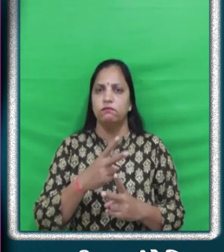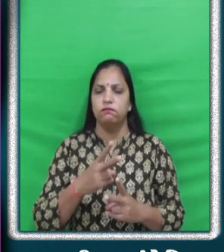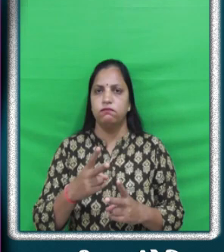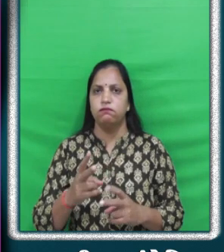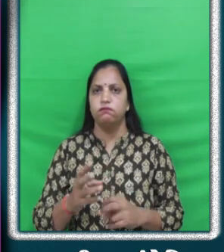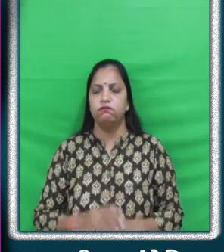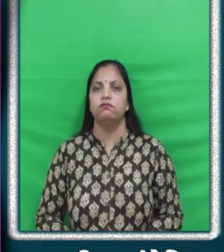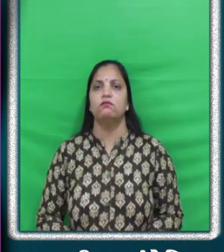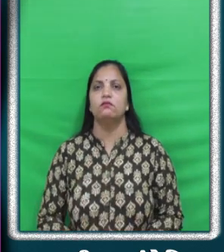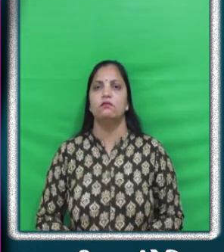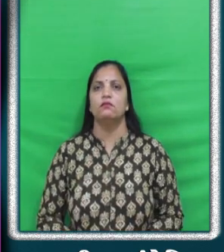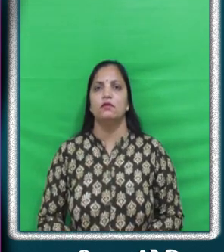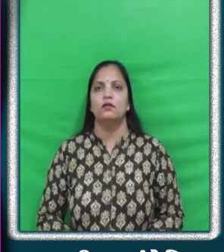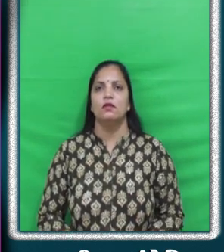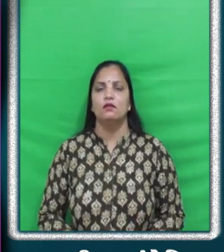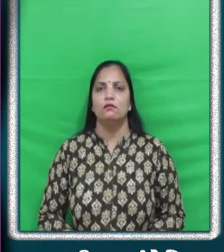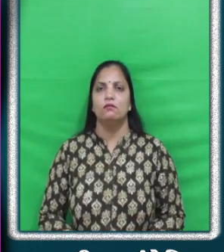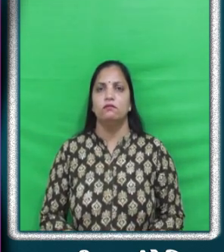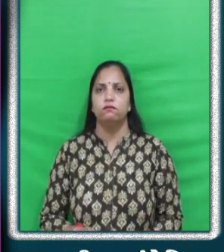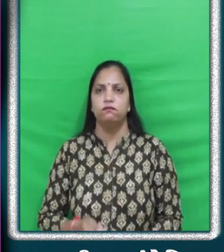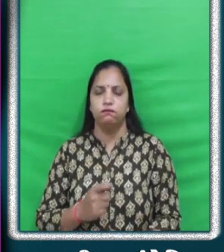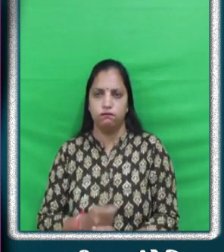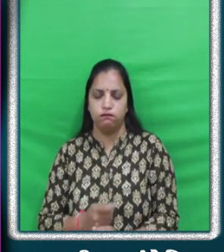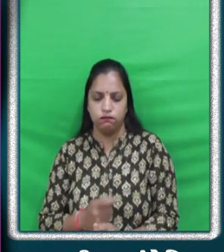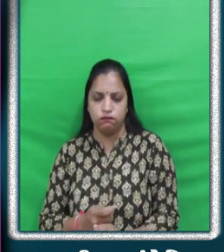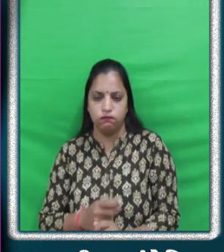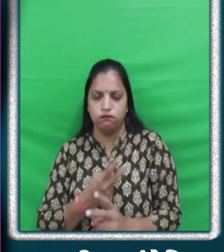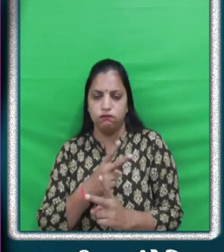અસંખ્ય ગાળણ એકમો આવેલા છે.